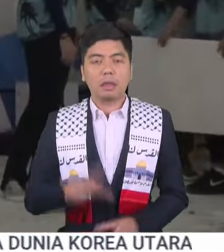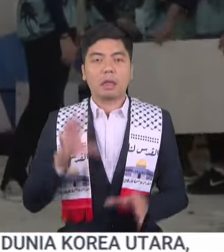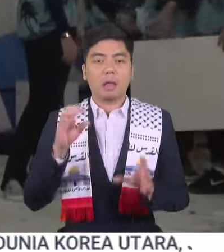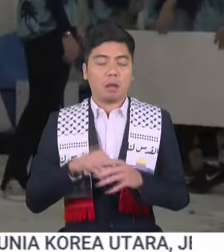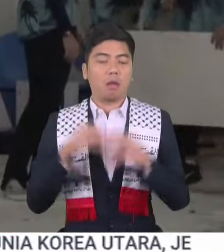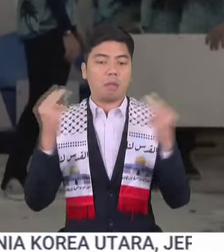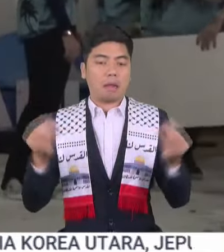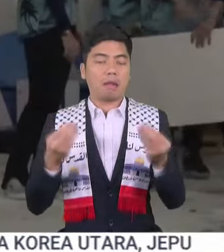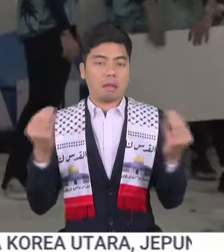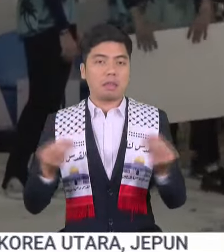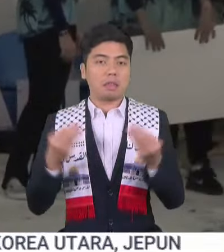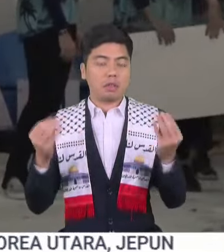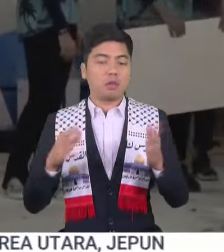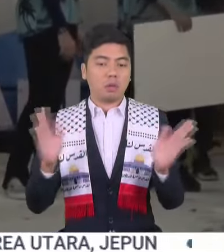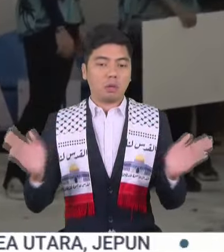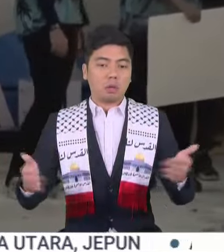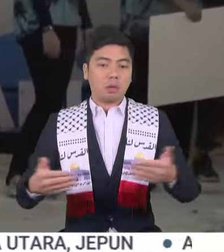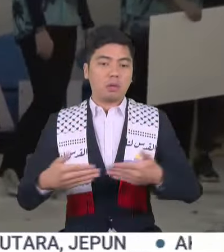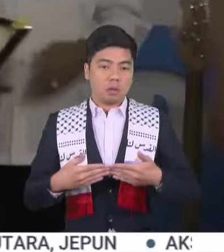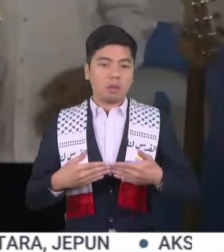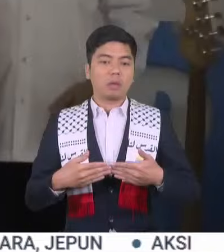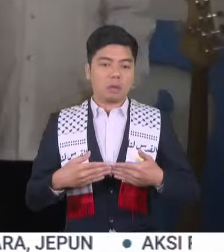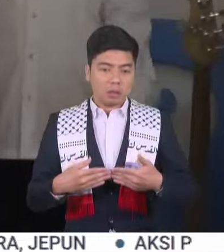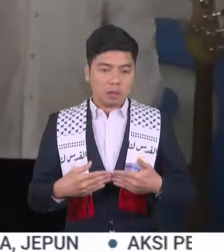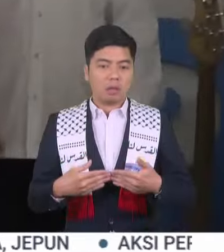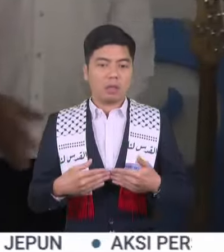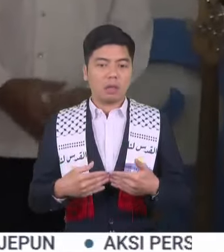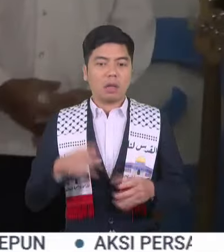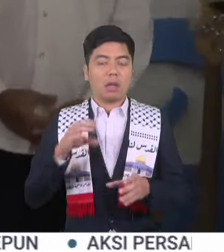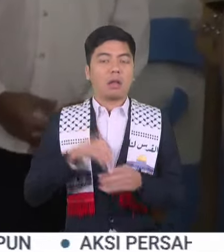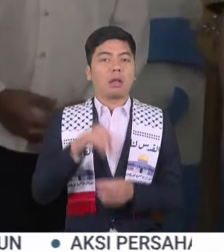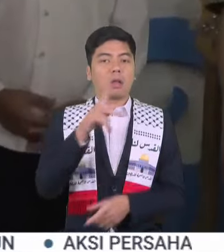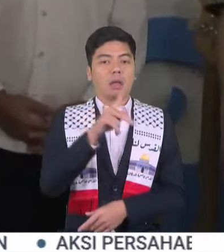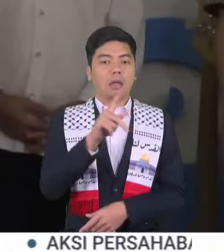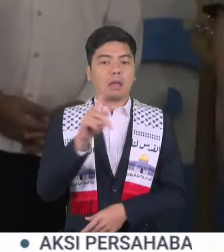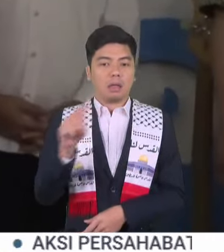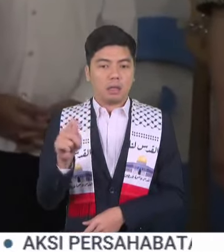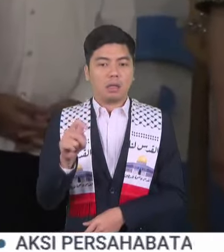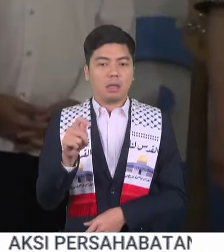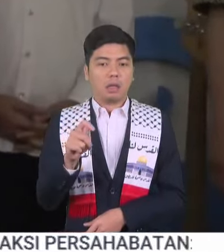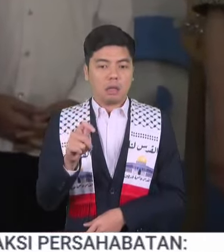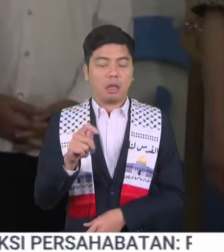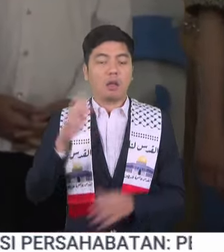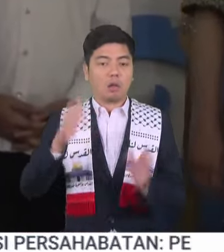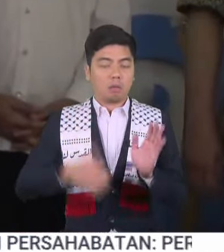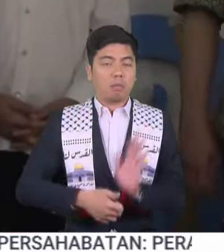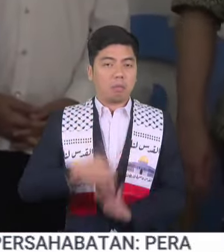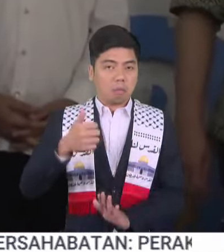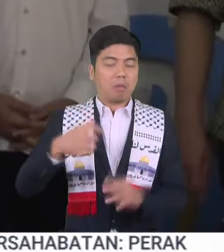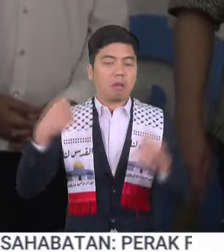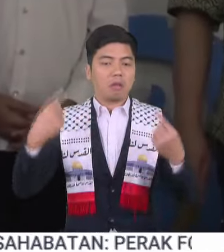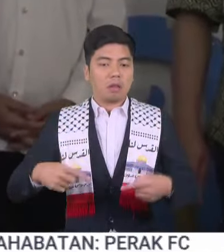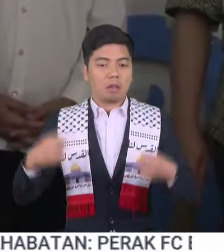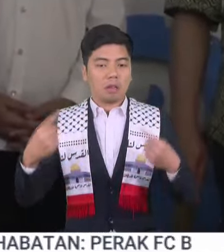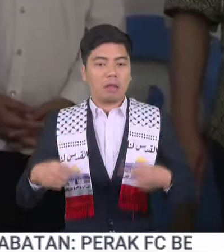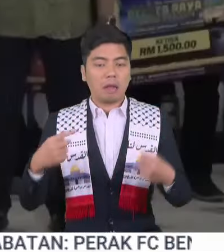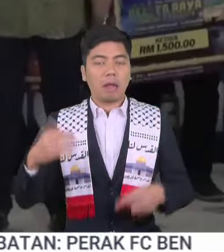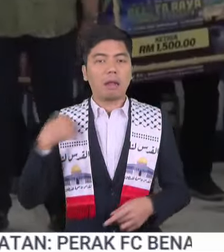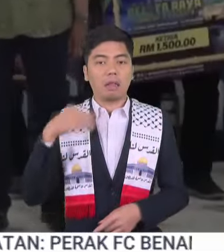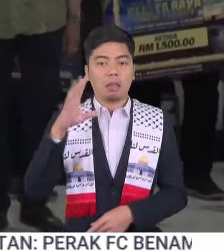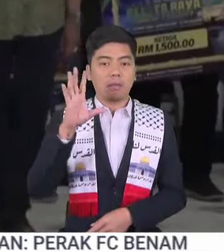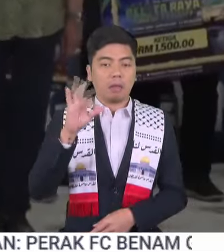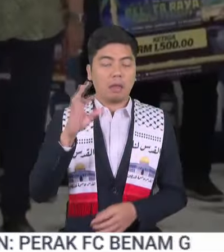majlis penutup program Pelita at TTI itu, Pejabat Daerah Kuala Terengganu dinobatkan Johan Pertandingan, menewaskan